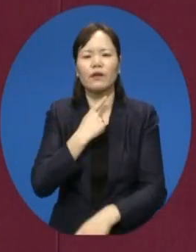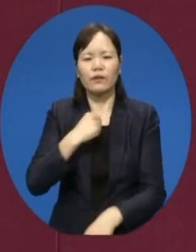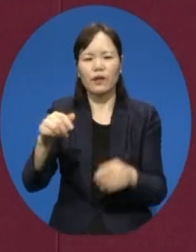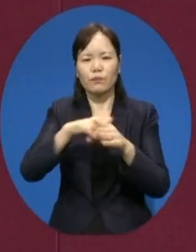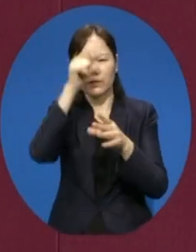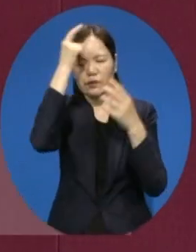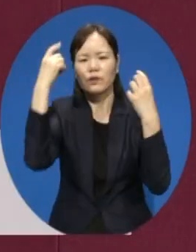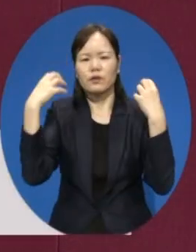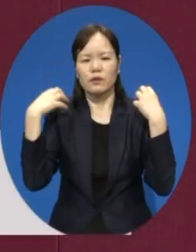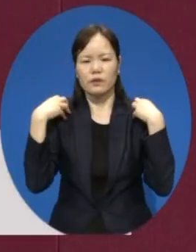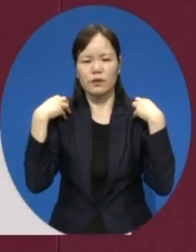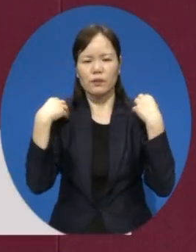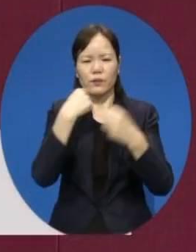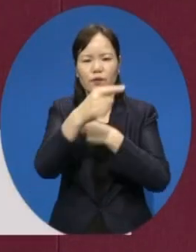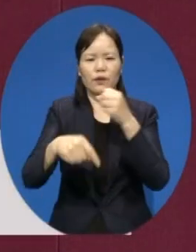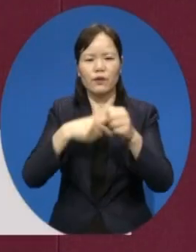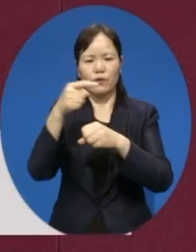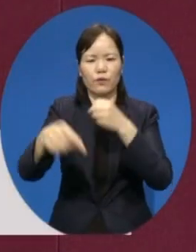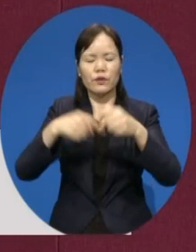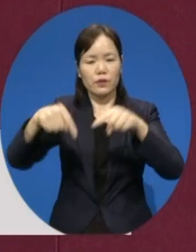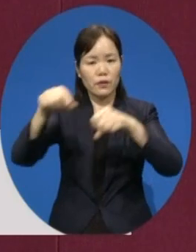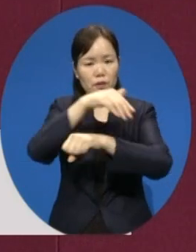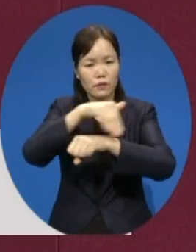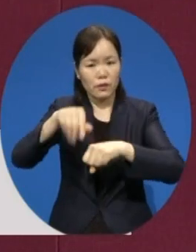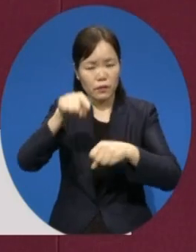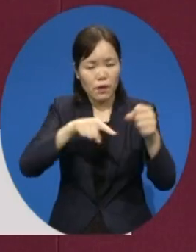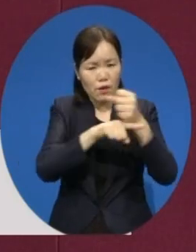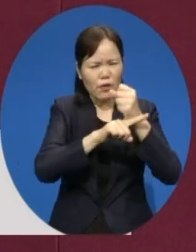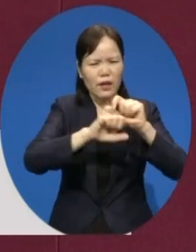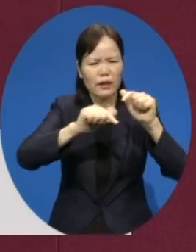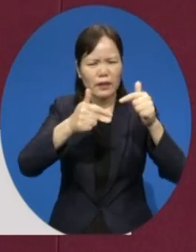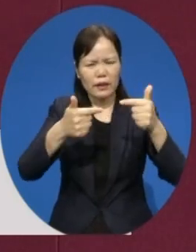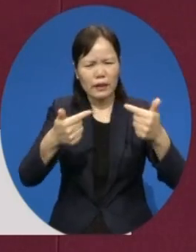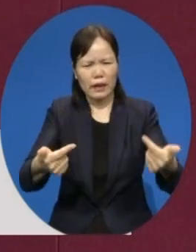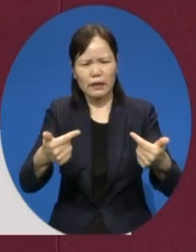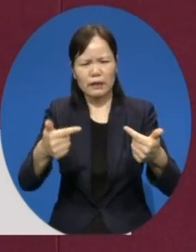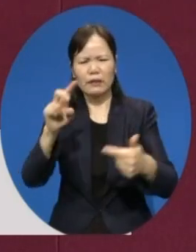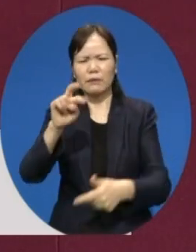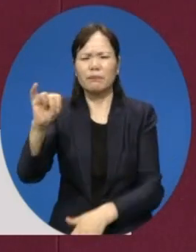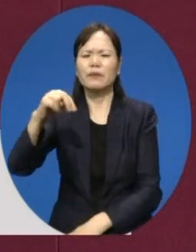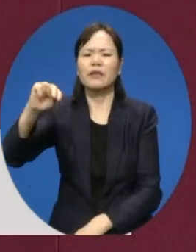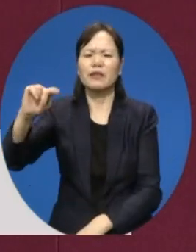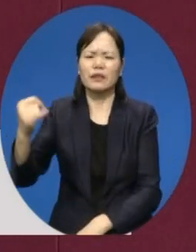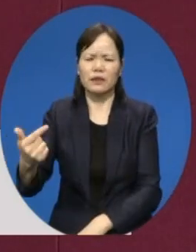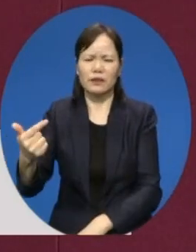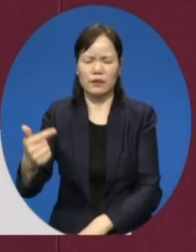문재인 정권의 탈원전 정책, 이것은 과학이 아니라 미신의 산물입니다.